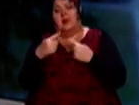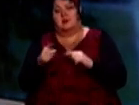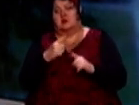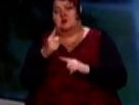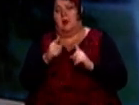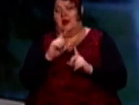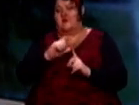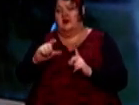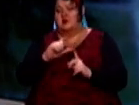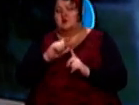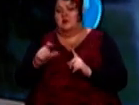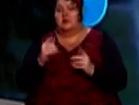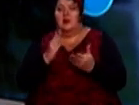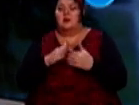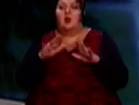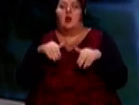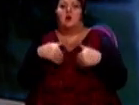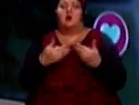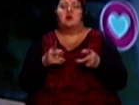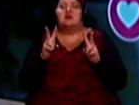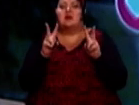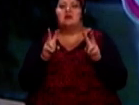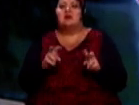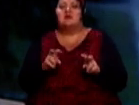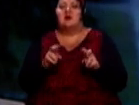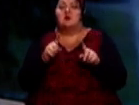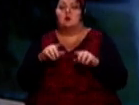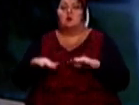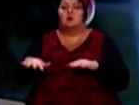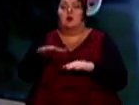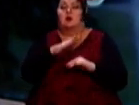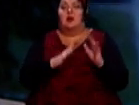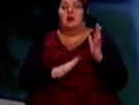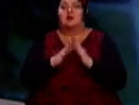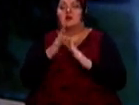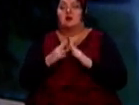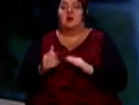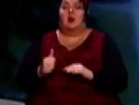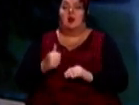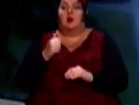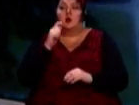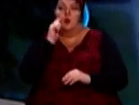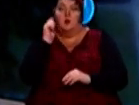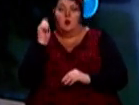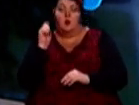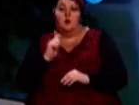перефразувати, і у нас є пропозиція назвати цей сквер і цю територію сквером героїв України,